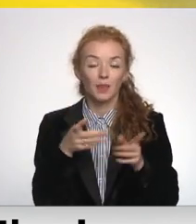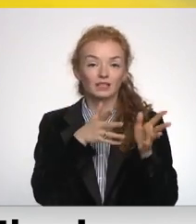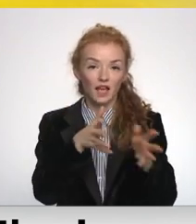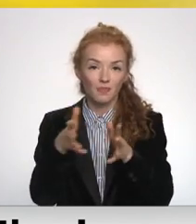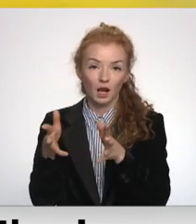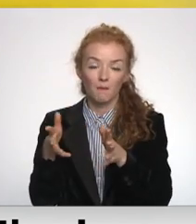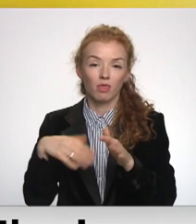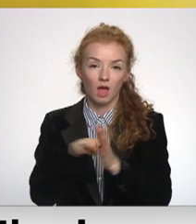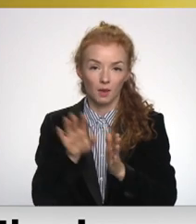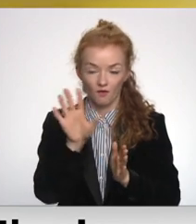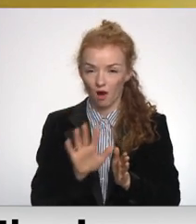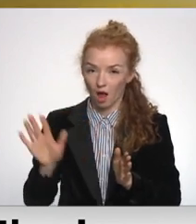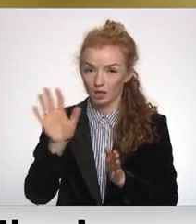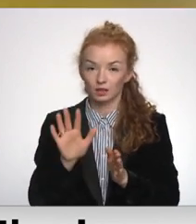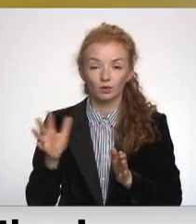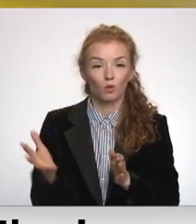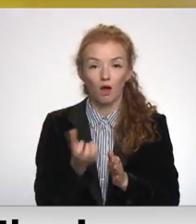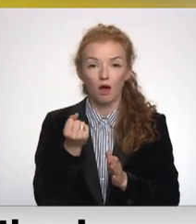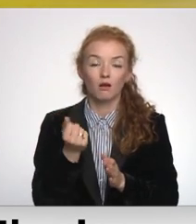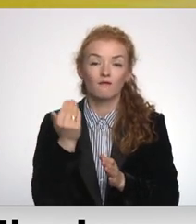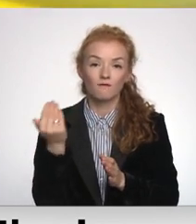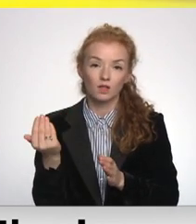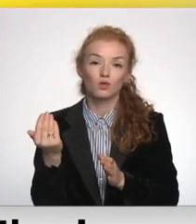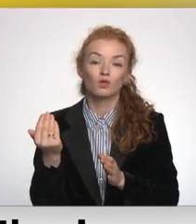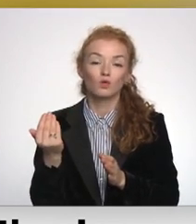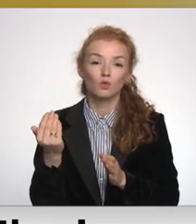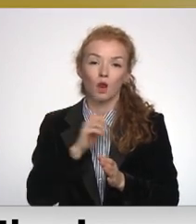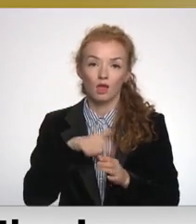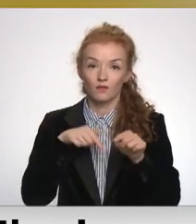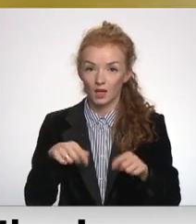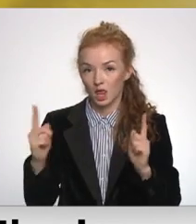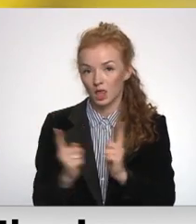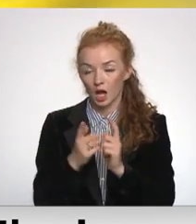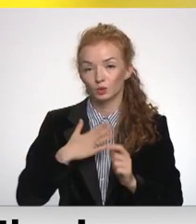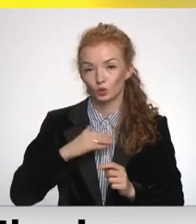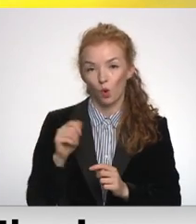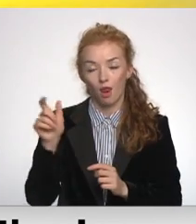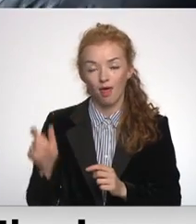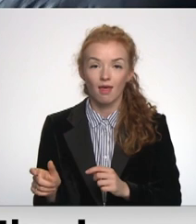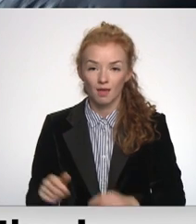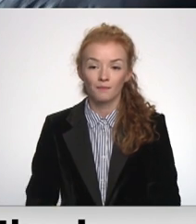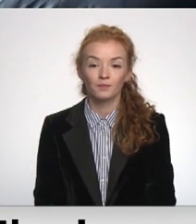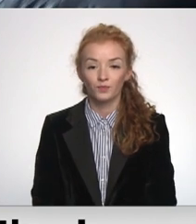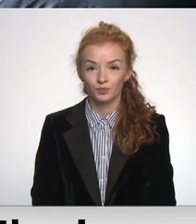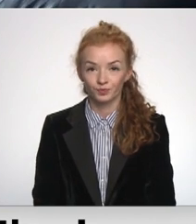pašas dalībvalstis. Ar komisāru viņas vizītes laikā Latvijā tikās Ina Strāstiņa.